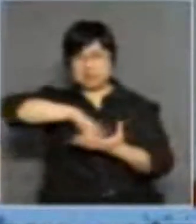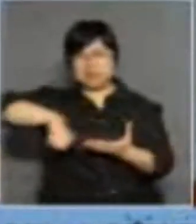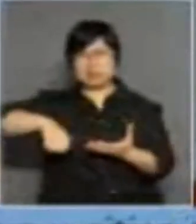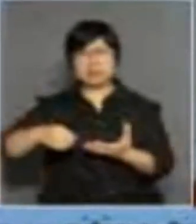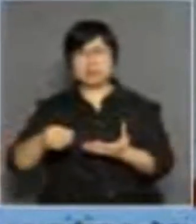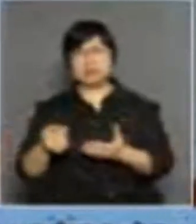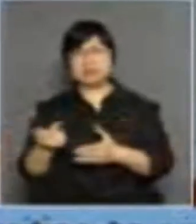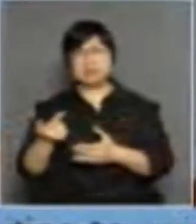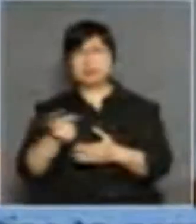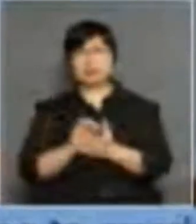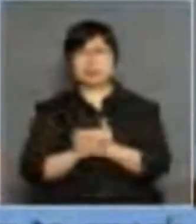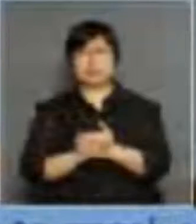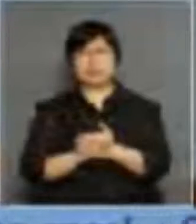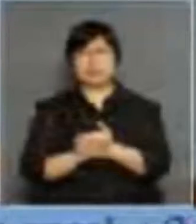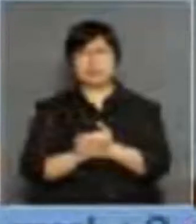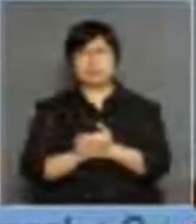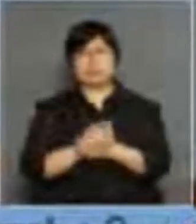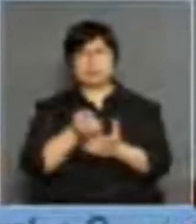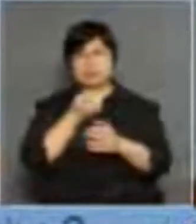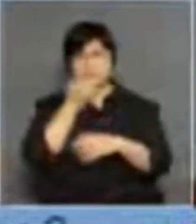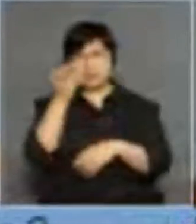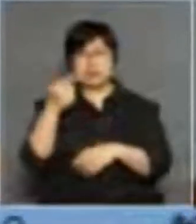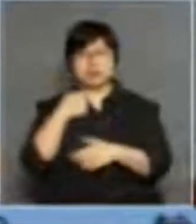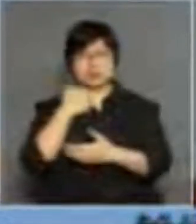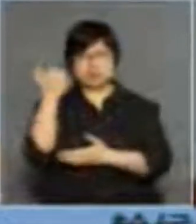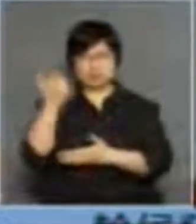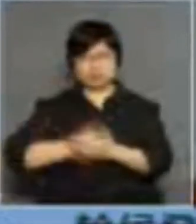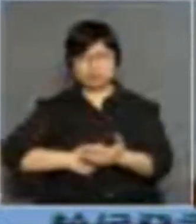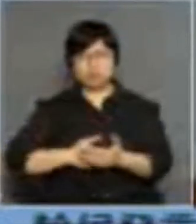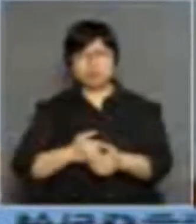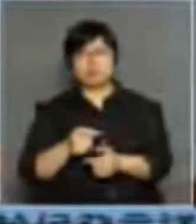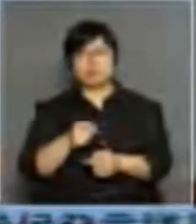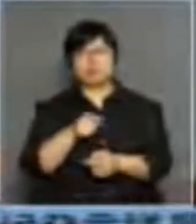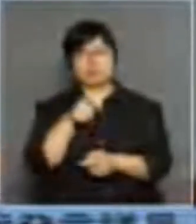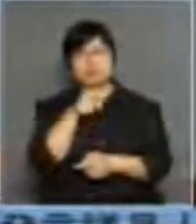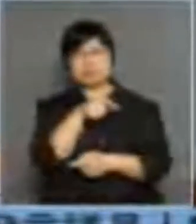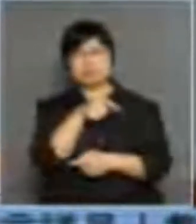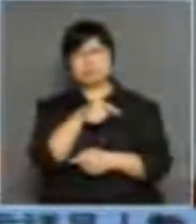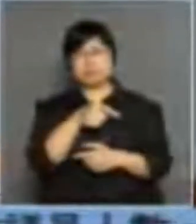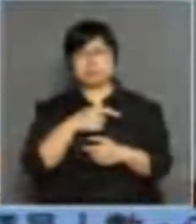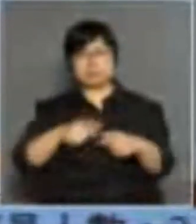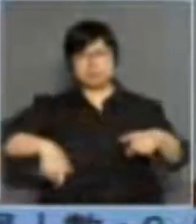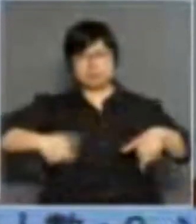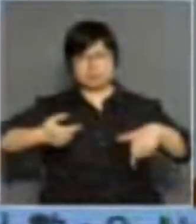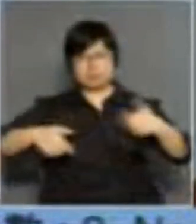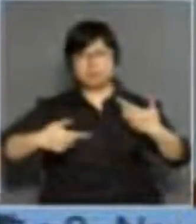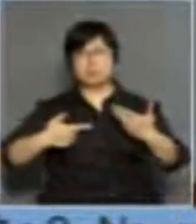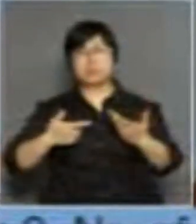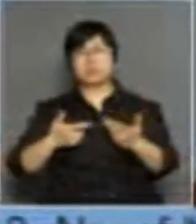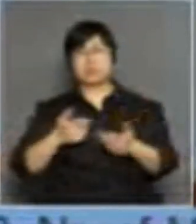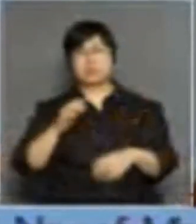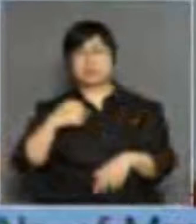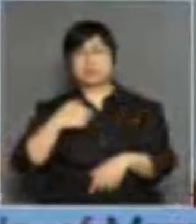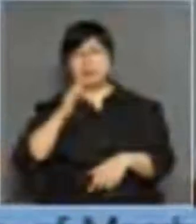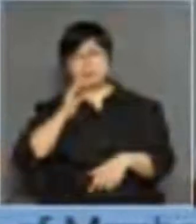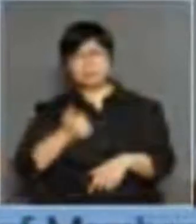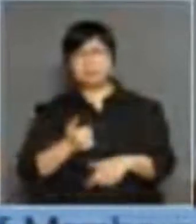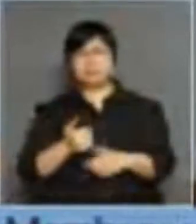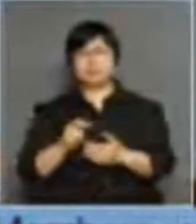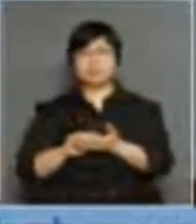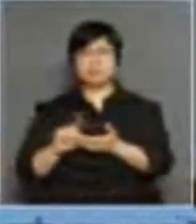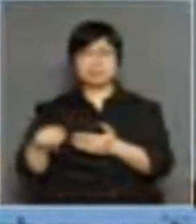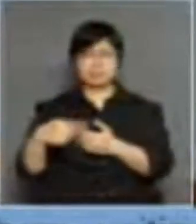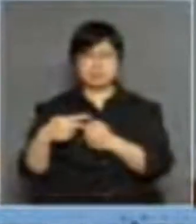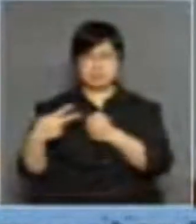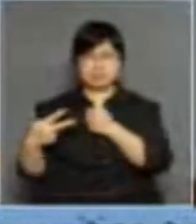這個是我提出要減他們的這個開支的其中一個原因。第二個就是亦